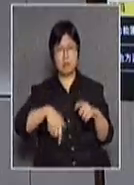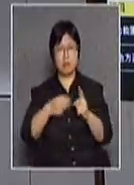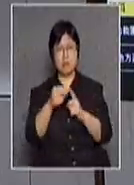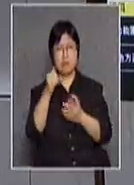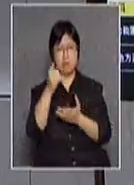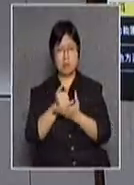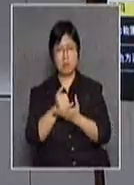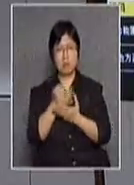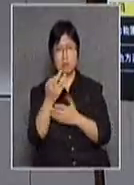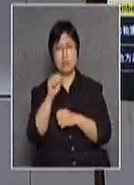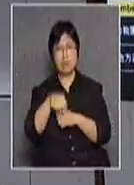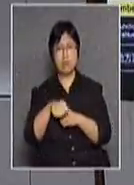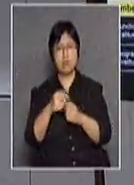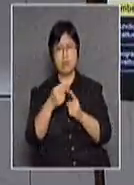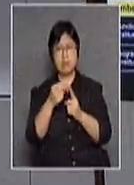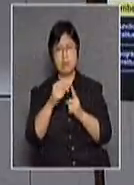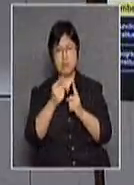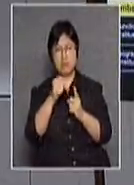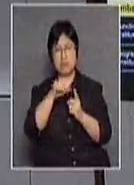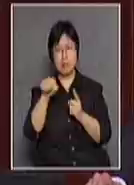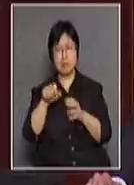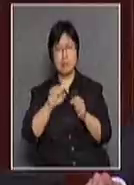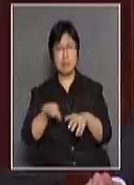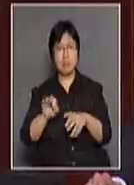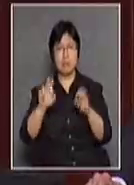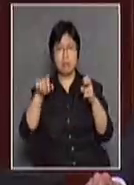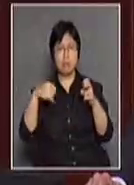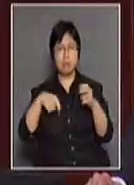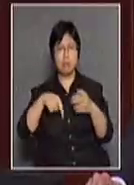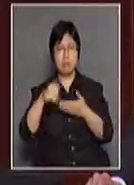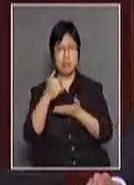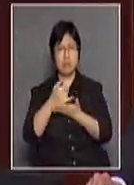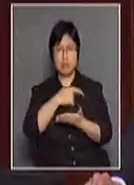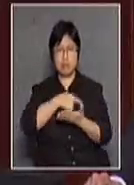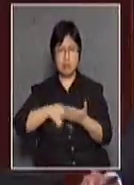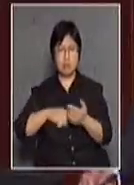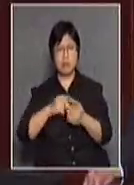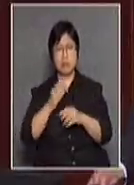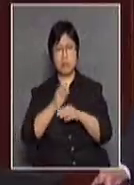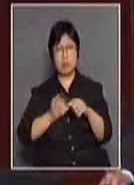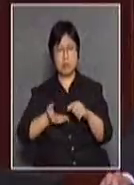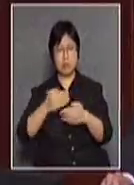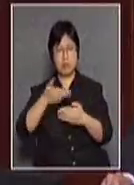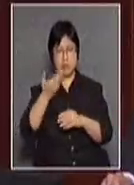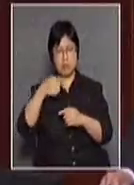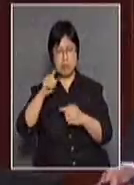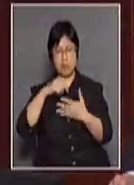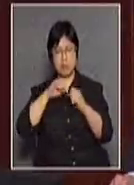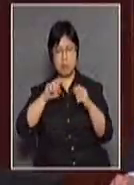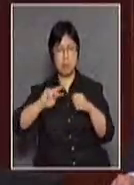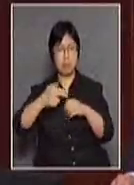出席，3位贊成，11位反對，沒人棄權。議題未獲得兩部分在席委員分別以過半數贊成，我宣布修正案被